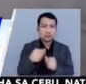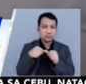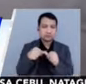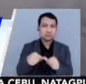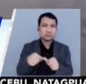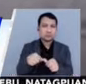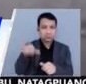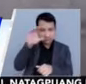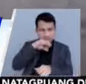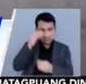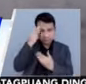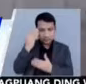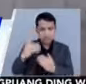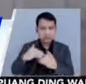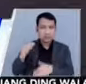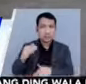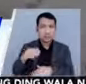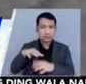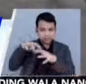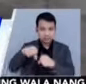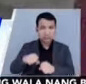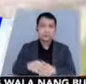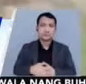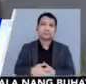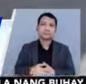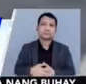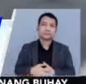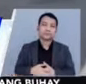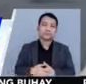ng panigang inaresto.